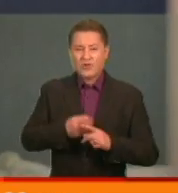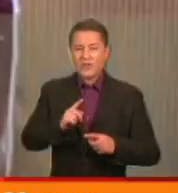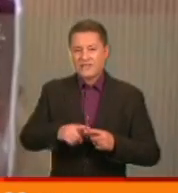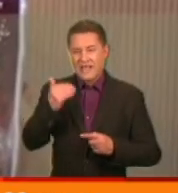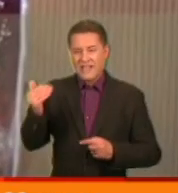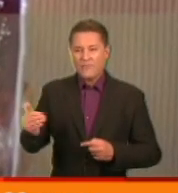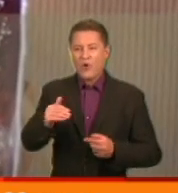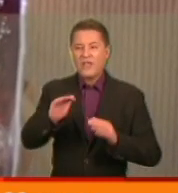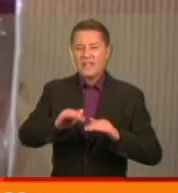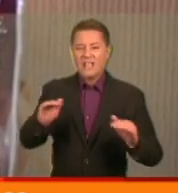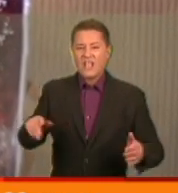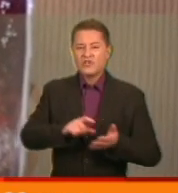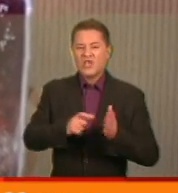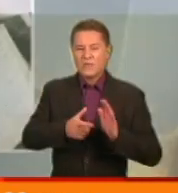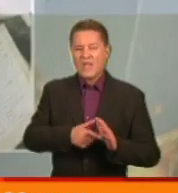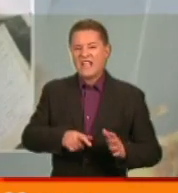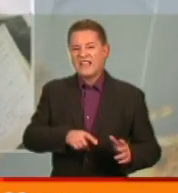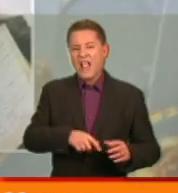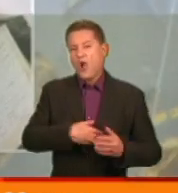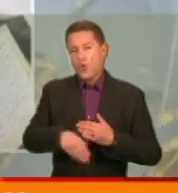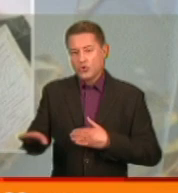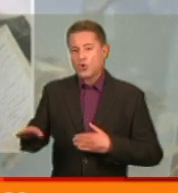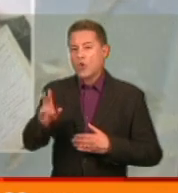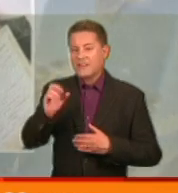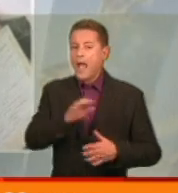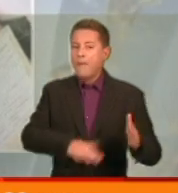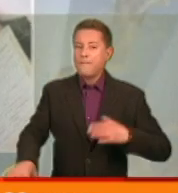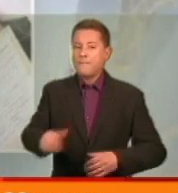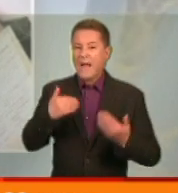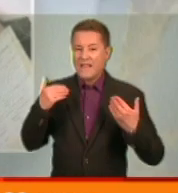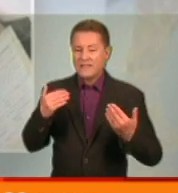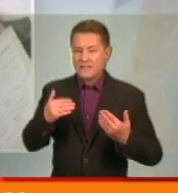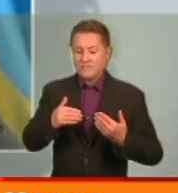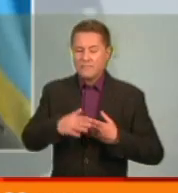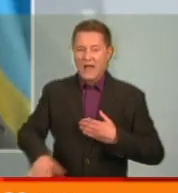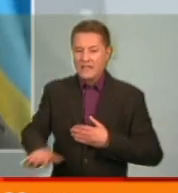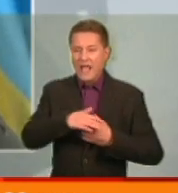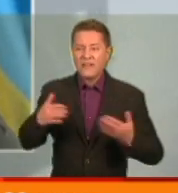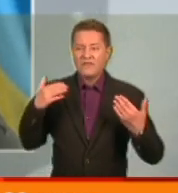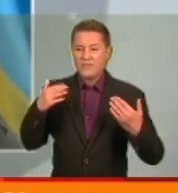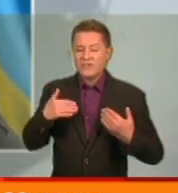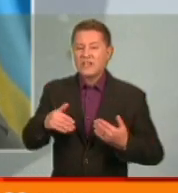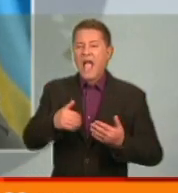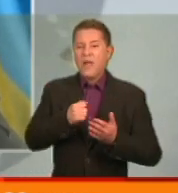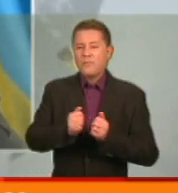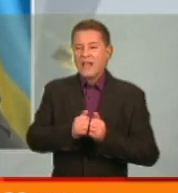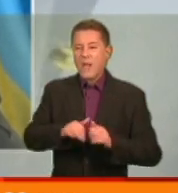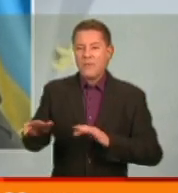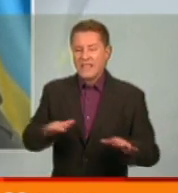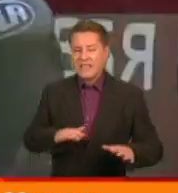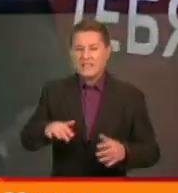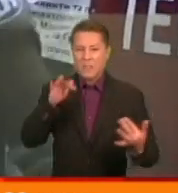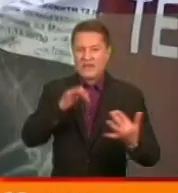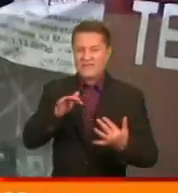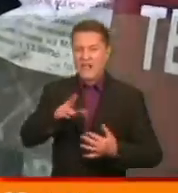такої дитячої кімнати його вирвав Майдан. Ось він неспішно відпочиває біля історичного піаніно в перерві між протистояннями на